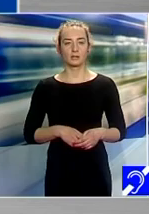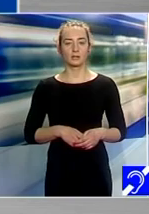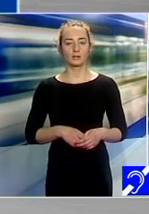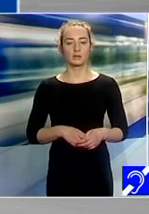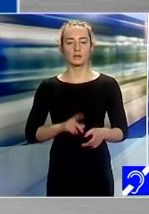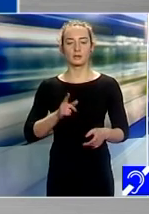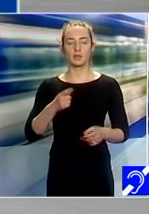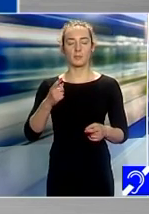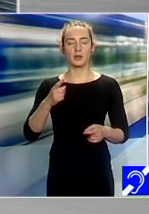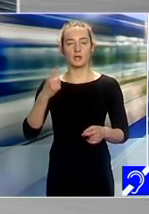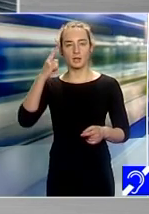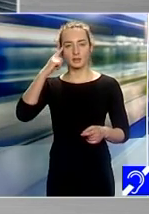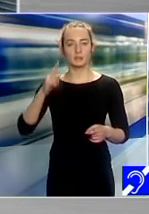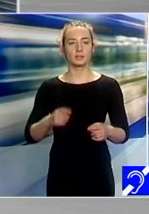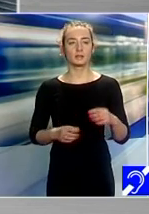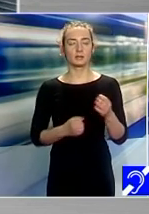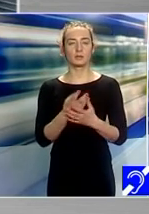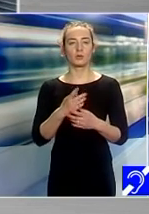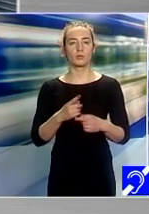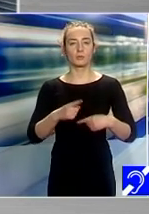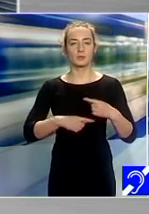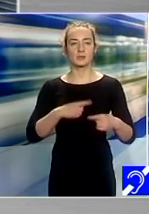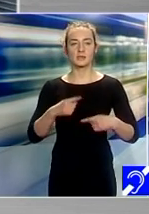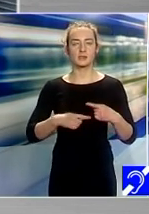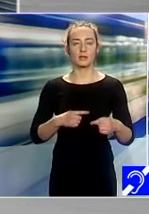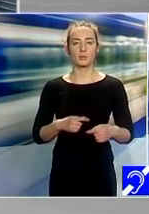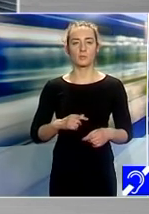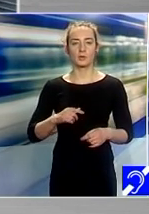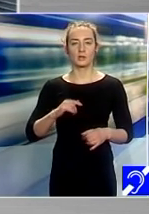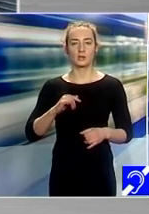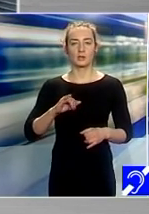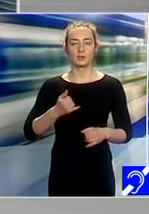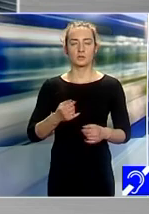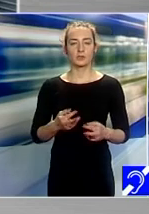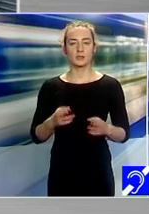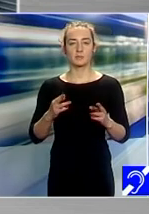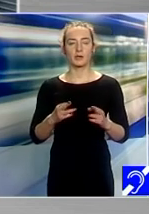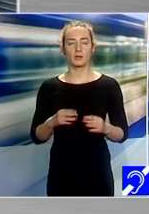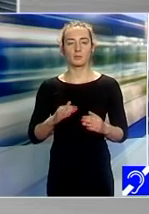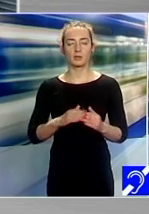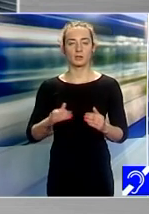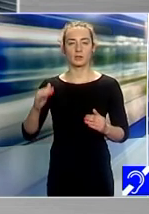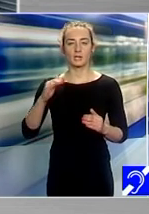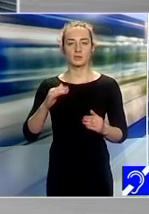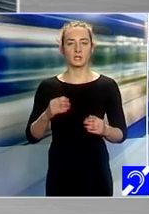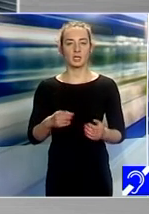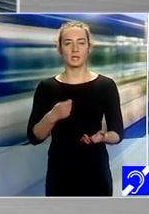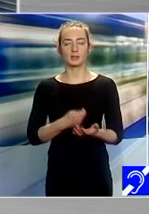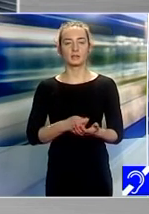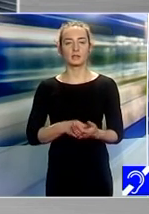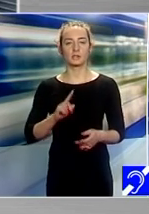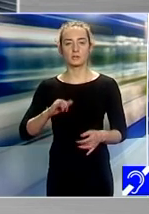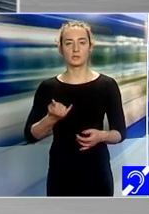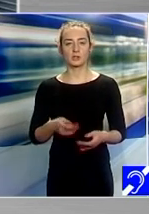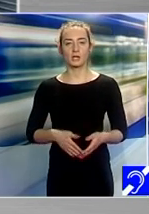votată această propunere tot legislativă. Acest sistem și să sperăm că va crește totuși indemnizația și această ajutoare